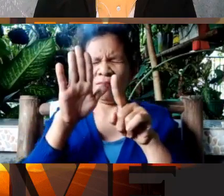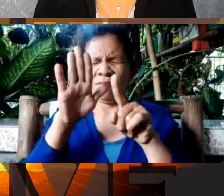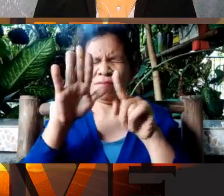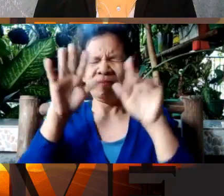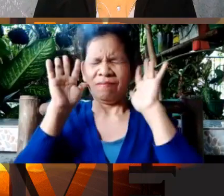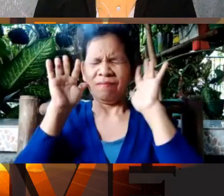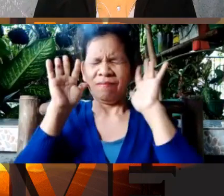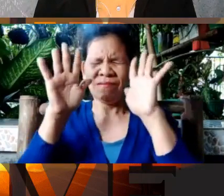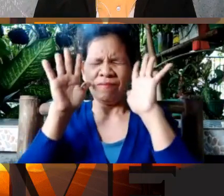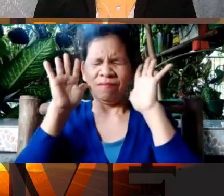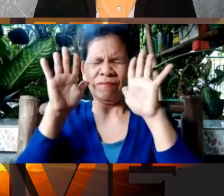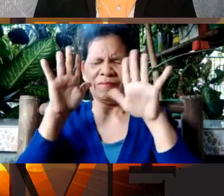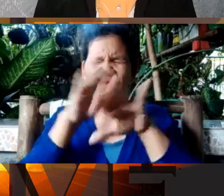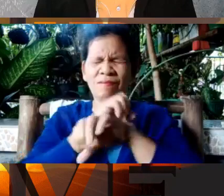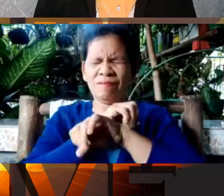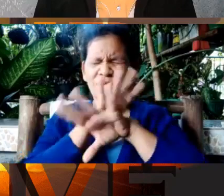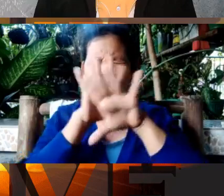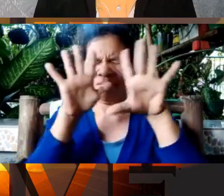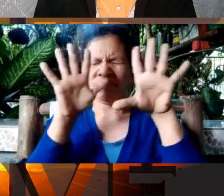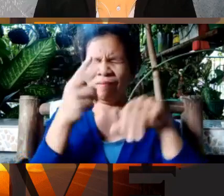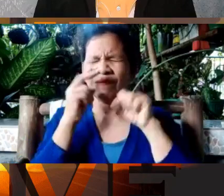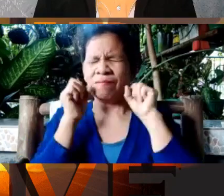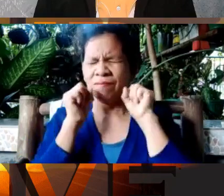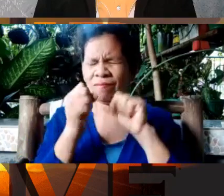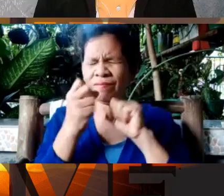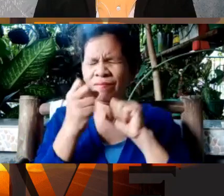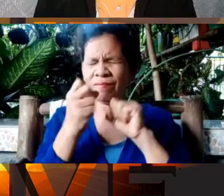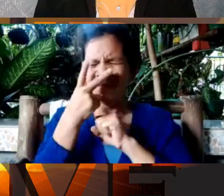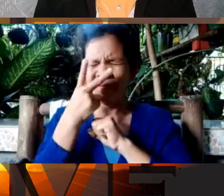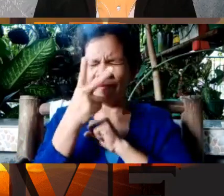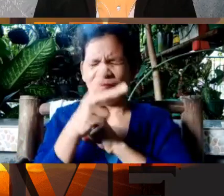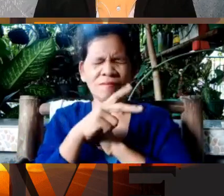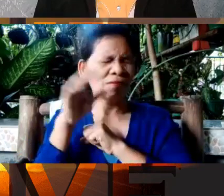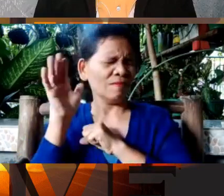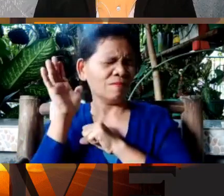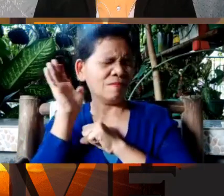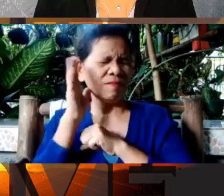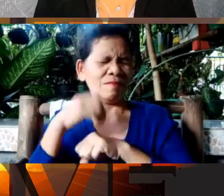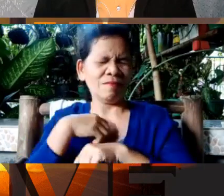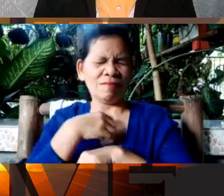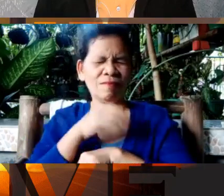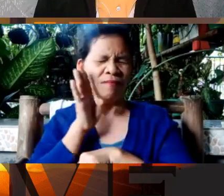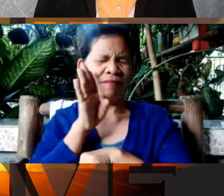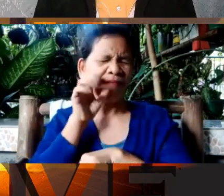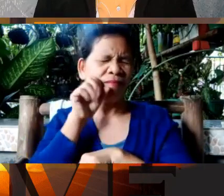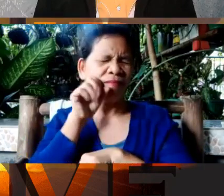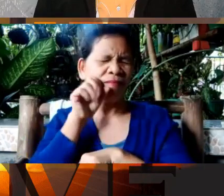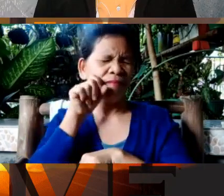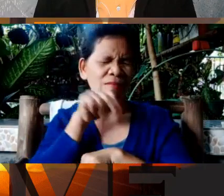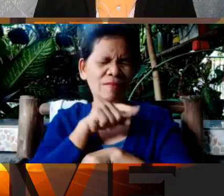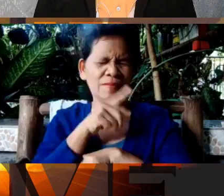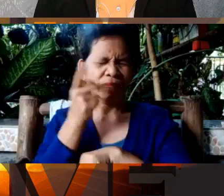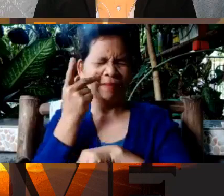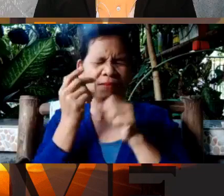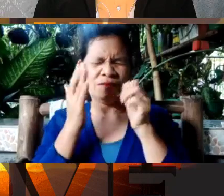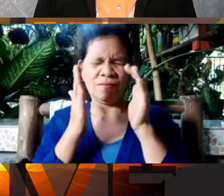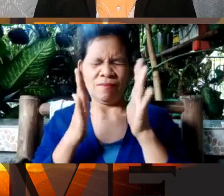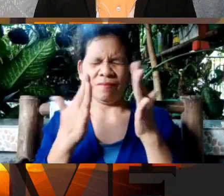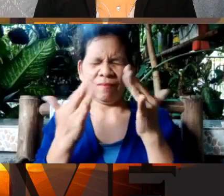liwanag ang makita at marinig ng aming mga kapatid, mga kaibigan at tagasubaybay ng programang